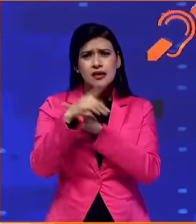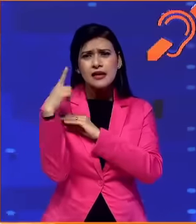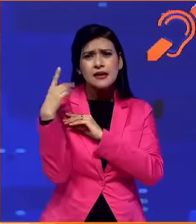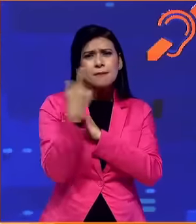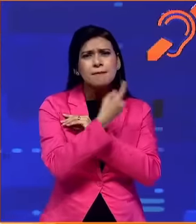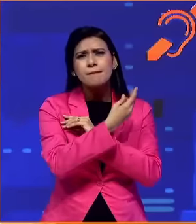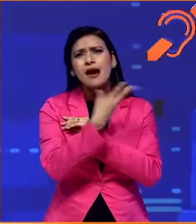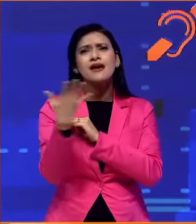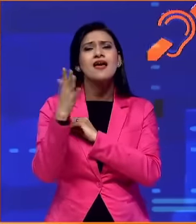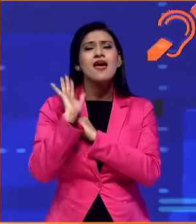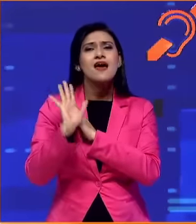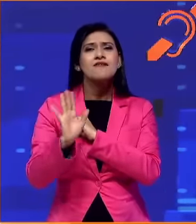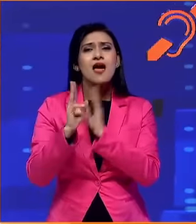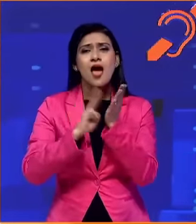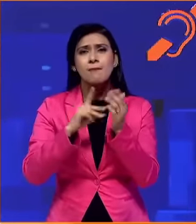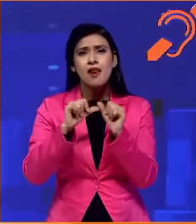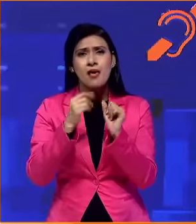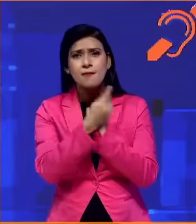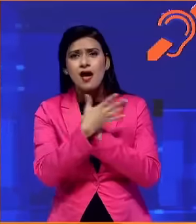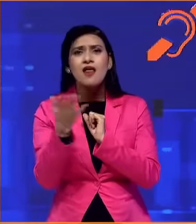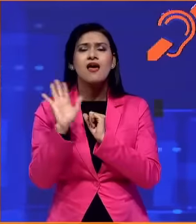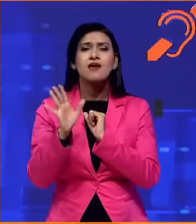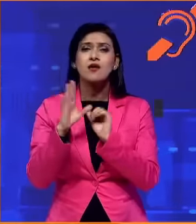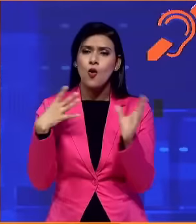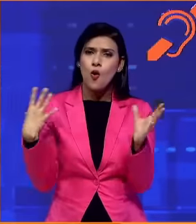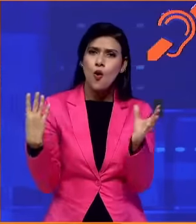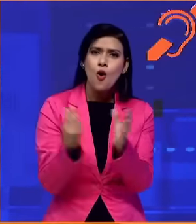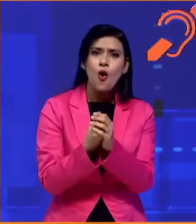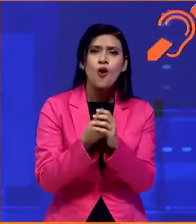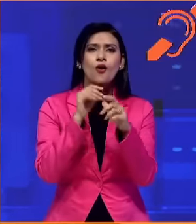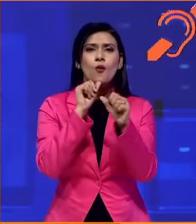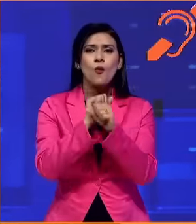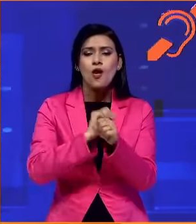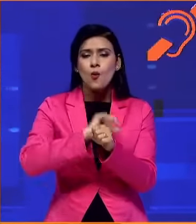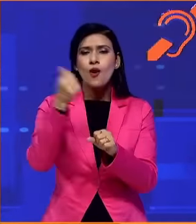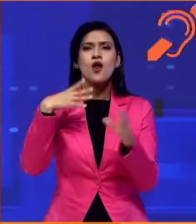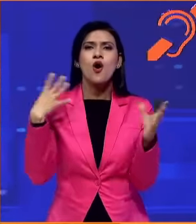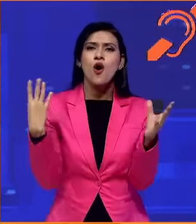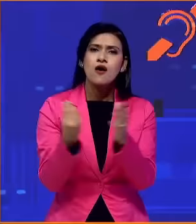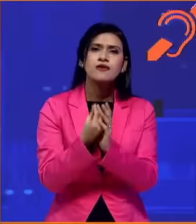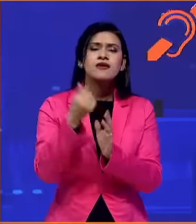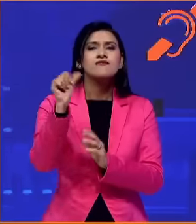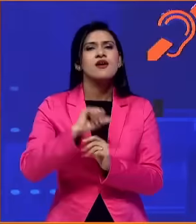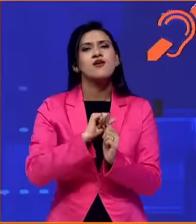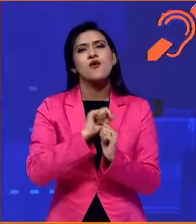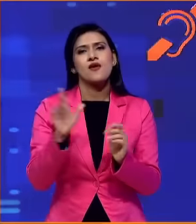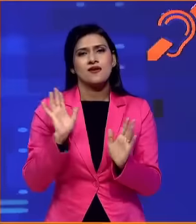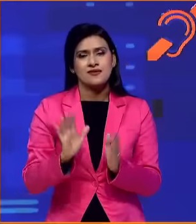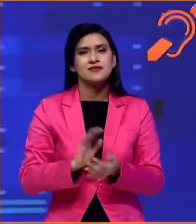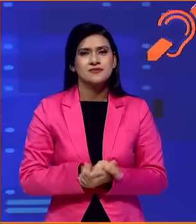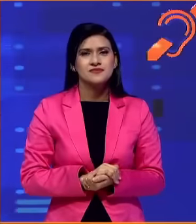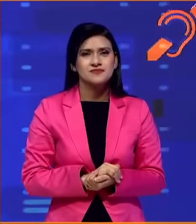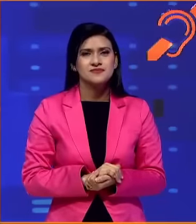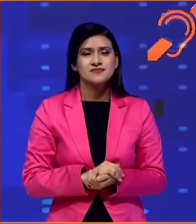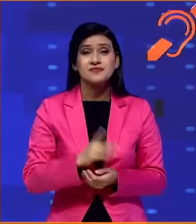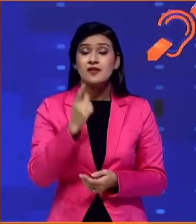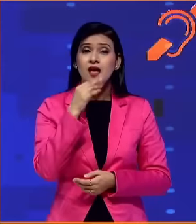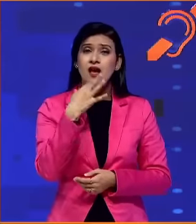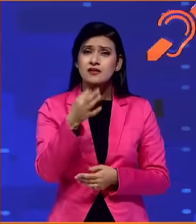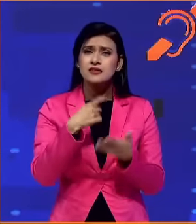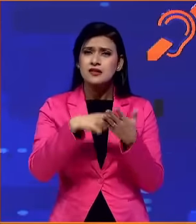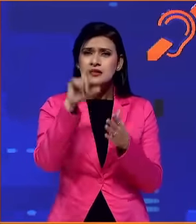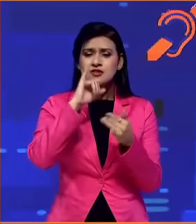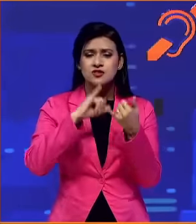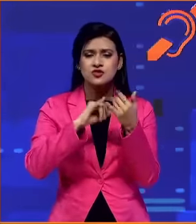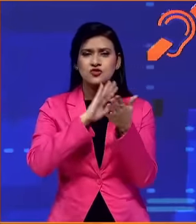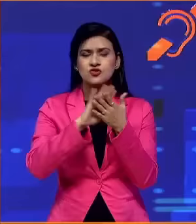हैं।यह सामूहिकनेतृत्वहै।हमसाथ साथसंघर्षकरतेहैं।अगरजीतहोतीहैतोवह सबकीहोगी।यहएकनुकसानहै।यह सबकानुकसानहै। जयवीरशेरगिलनेभीपार्टीछोड़